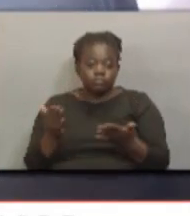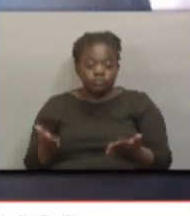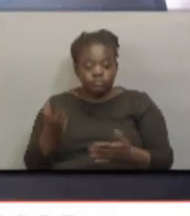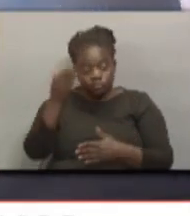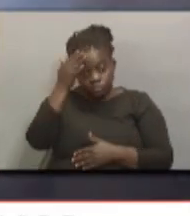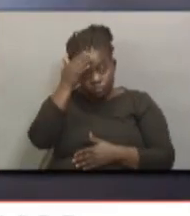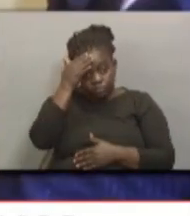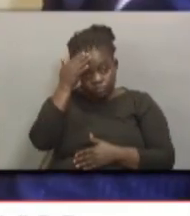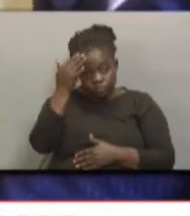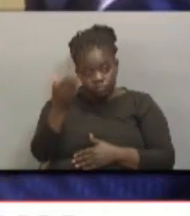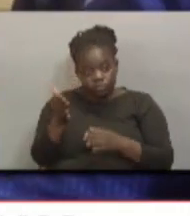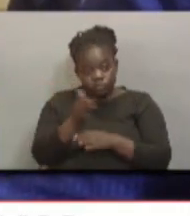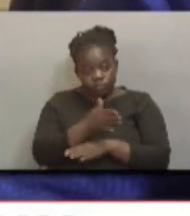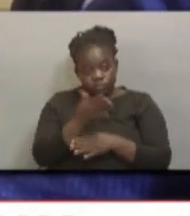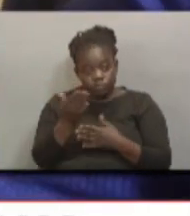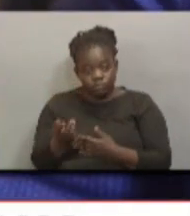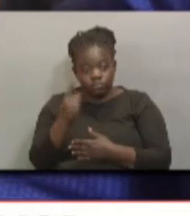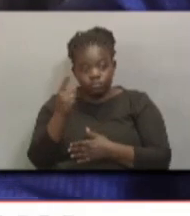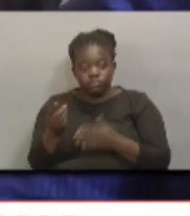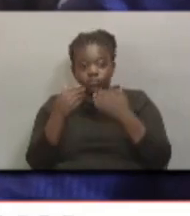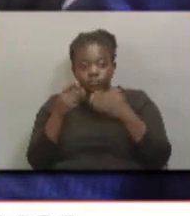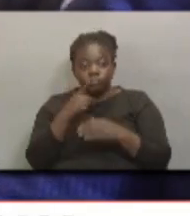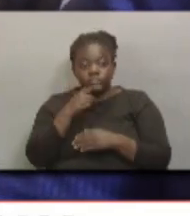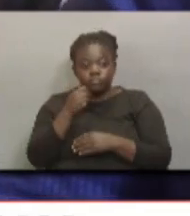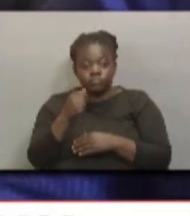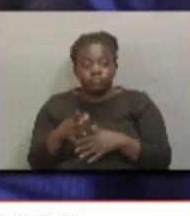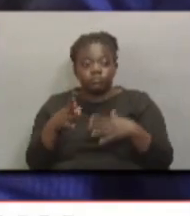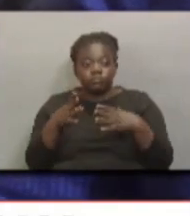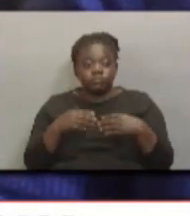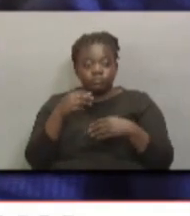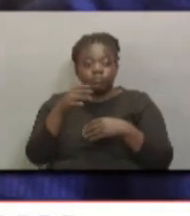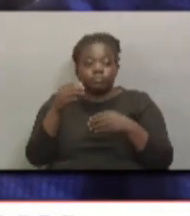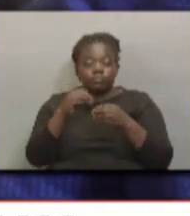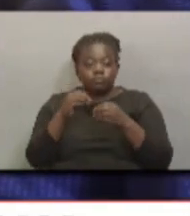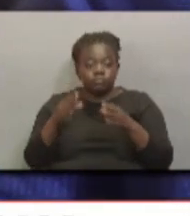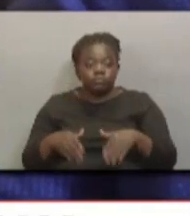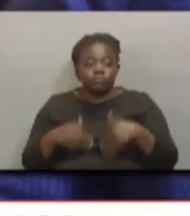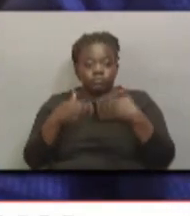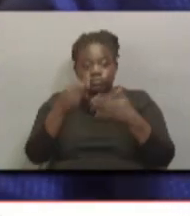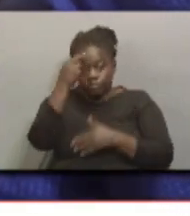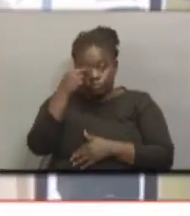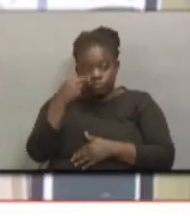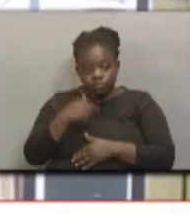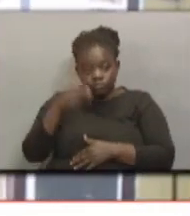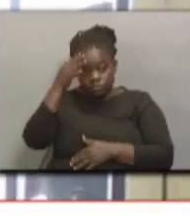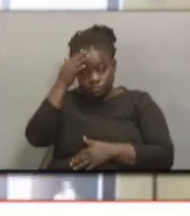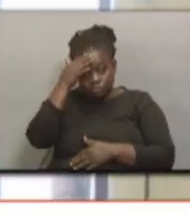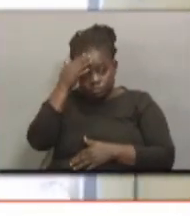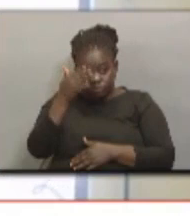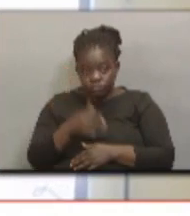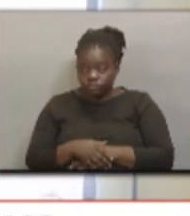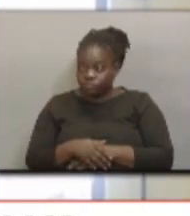Sheikh kasaliko nga tanawo wa asose kwebaza taata okukiriza mwala we namuwayo mu ddiini y'obusiraamu.